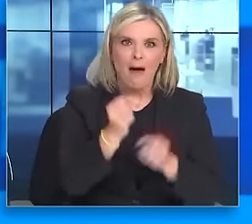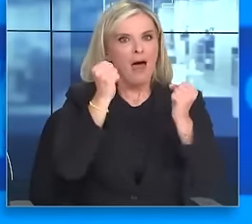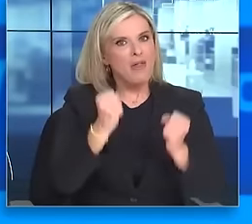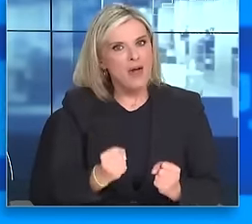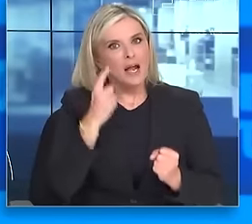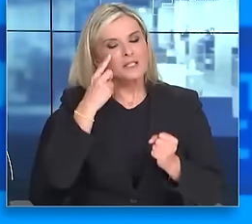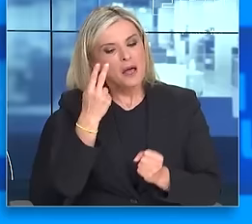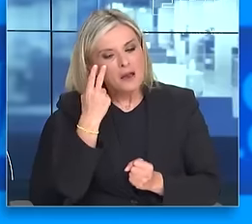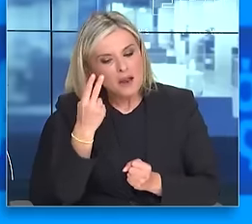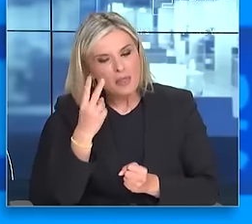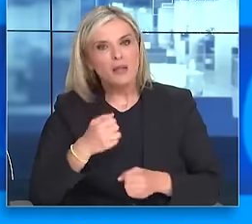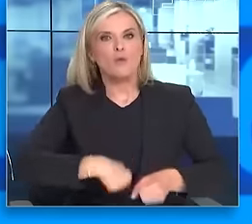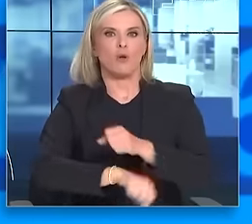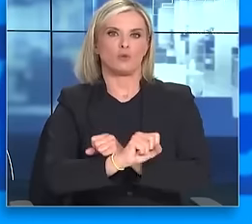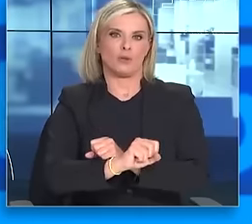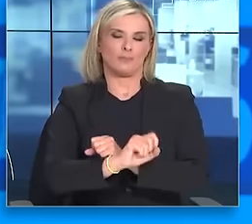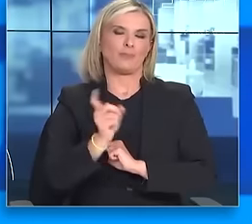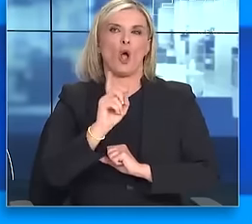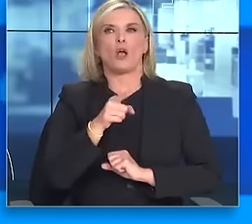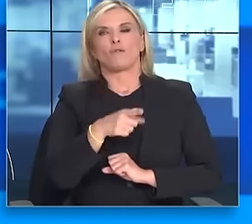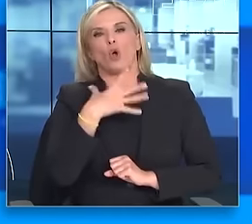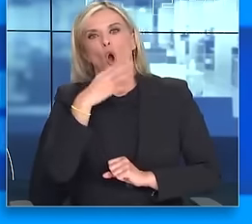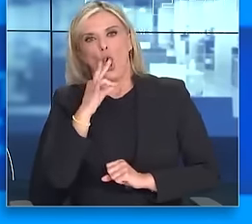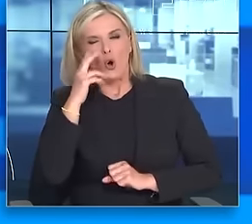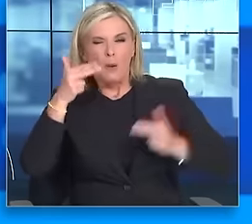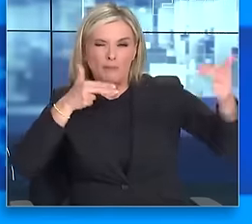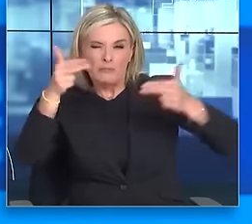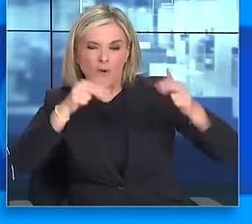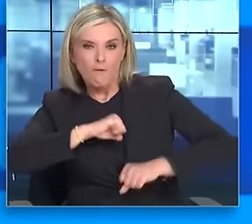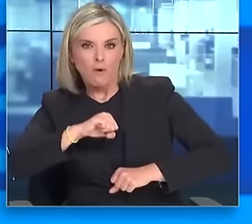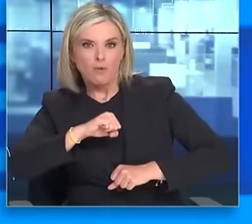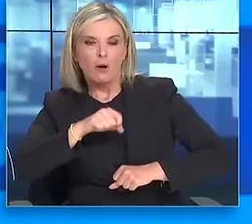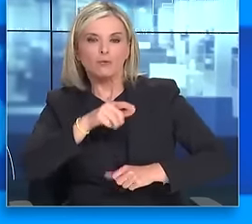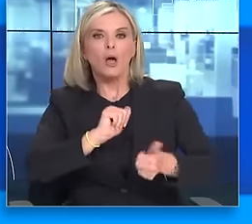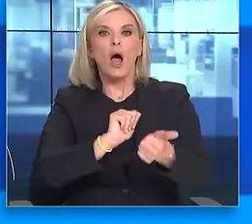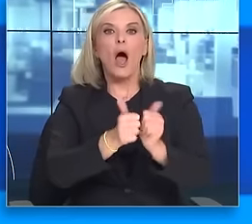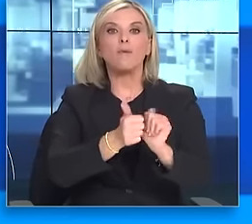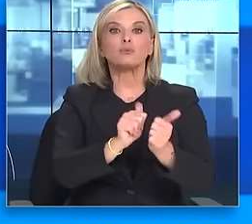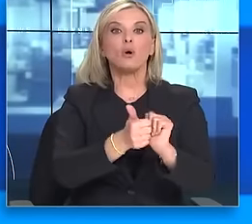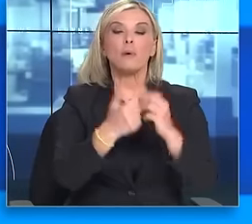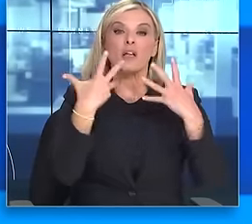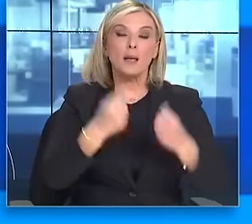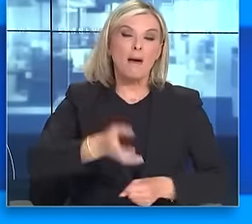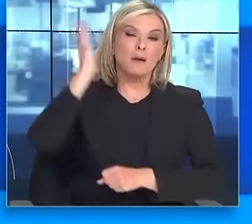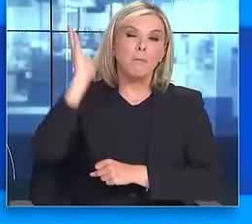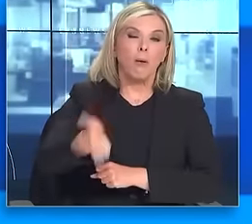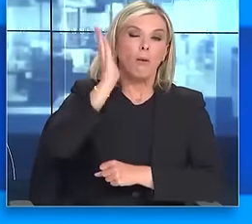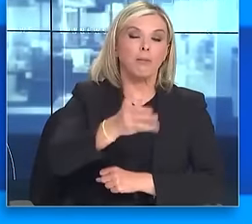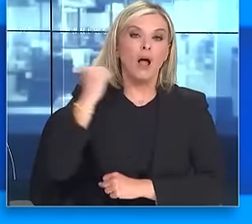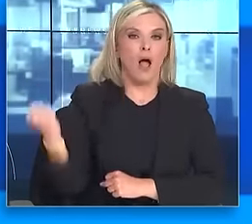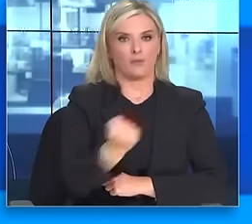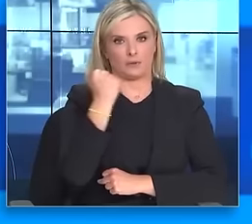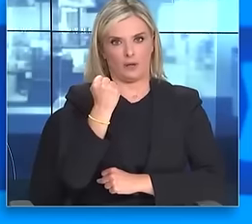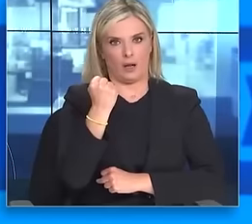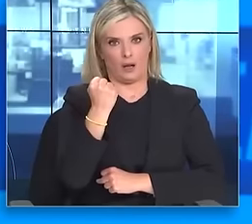το πλαίσιο καλύτερης, θα έλεγα, παρακολούθησης του τι γίνεται στο γήπεδο. Οι αυτοματοποιημένες ποινές έπαιξαν πολύ μεγάλο ρόλο, κύριε Κοταρίδη, και επέμενα πολύ σε